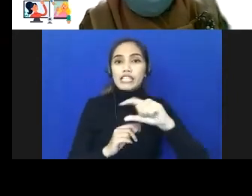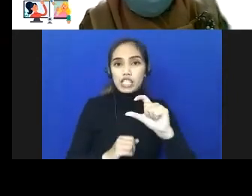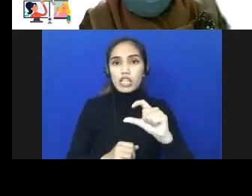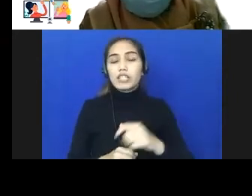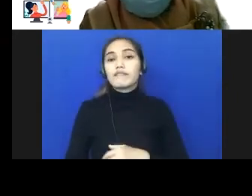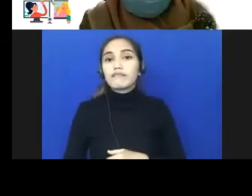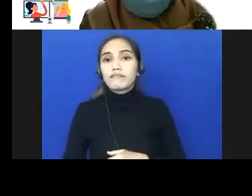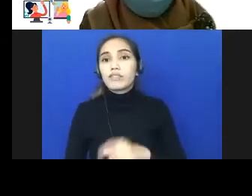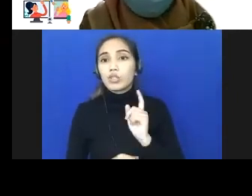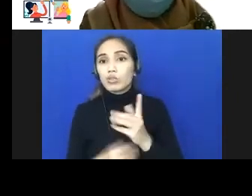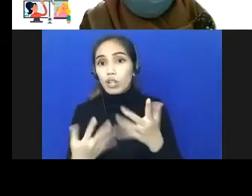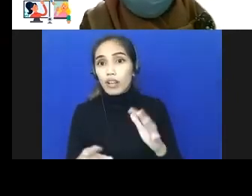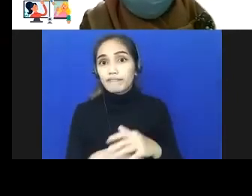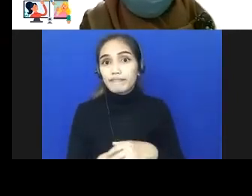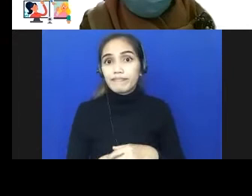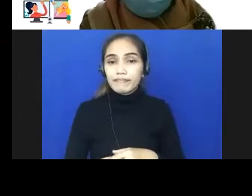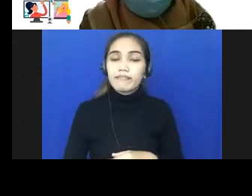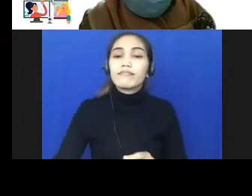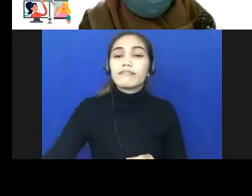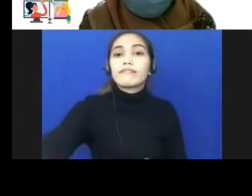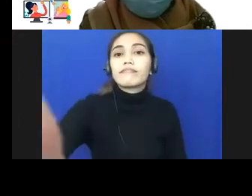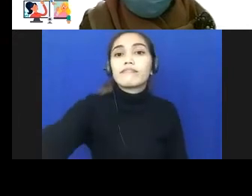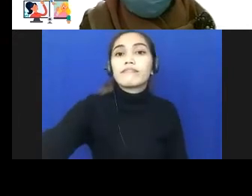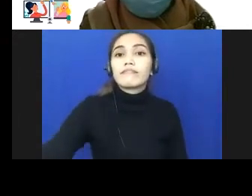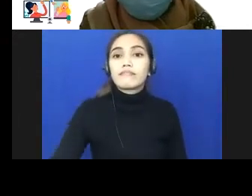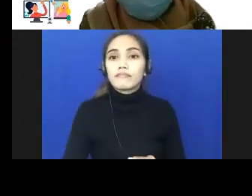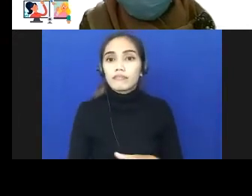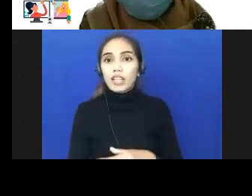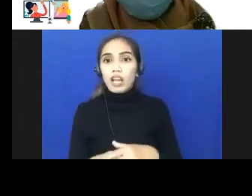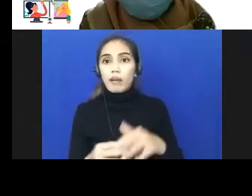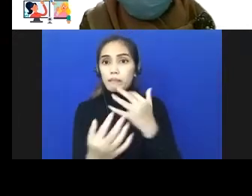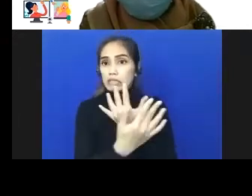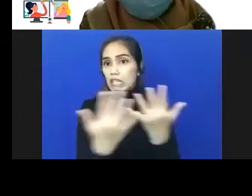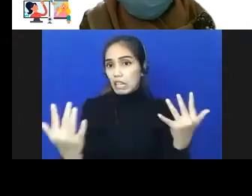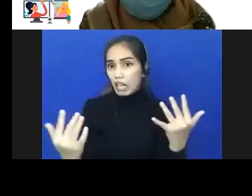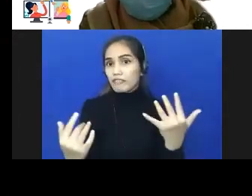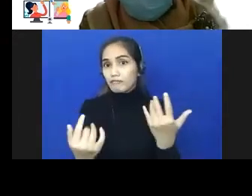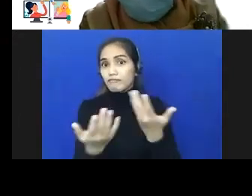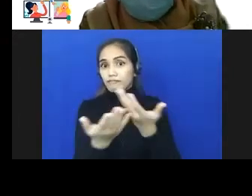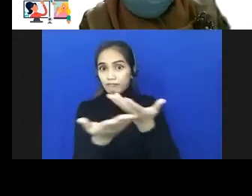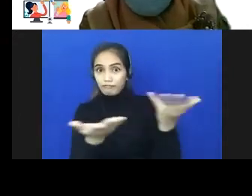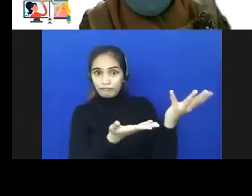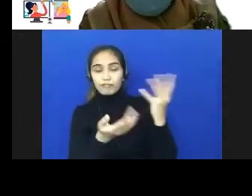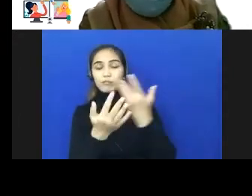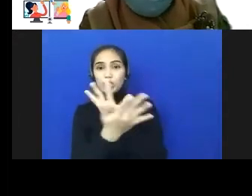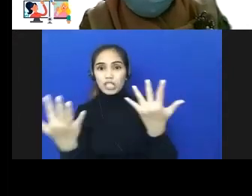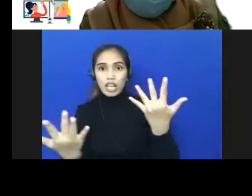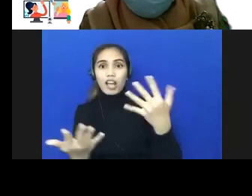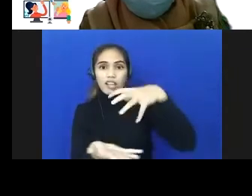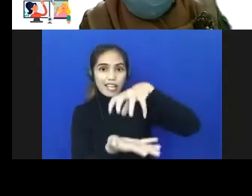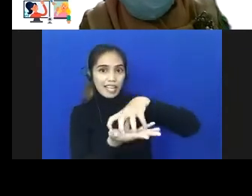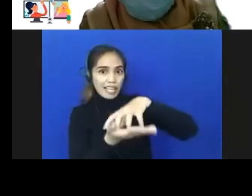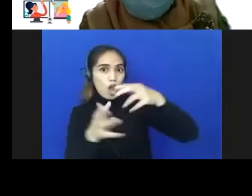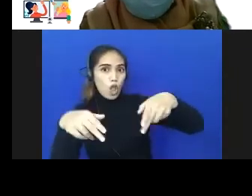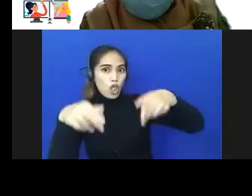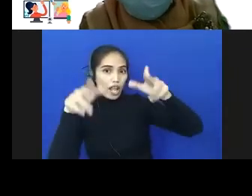Ini mungkin tadi sudah disampaikan oleh Dr. Rikmasari. Jadi peserta ada di satu tempat,